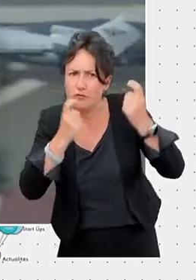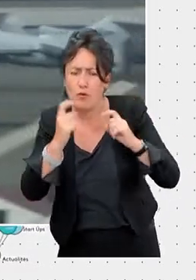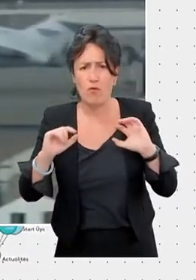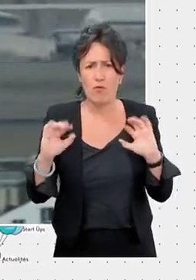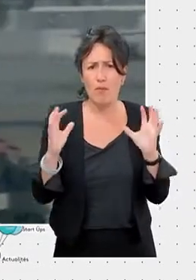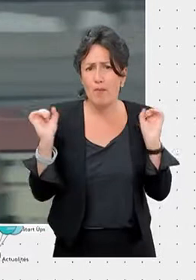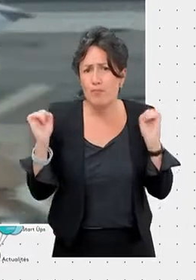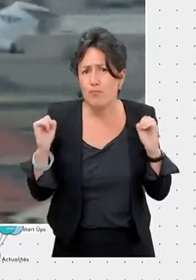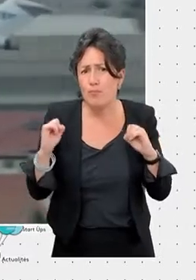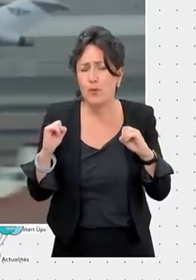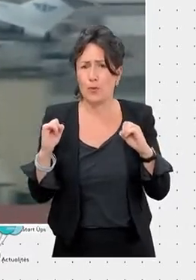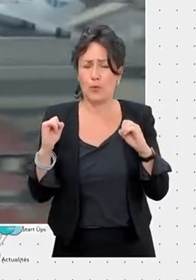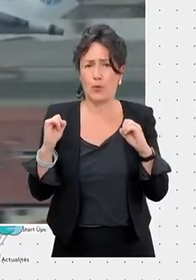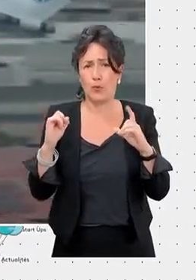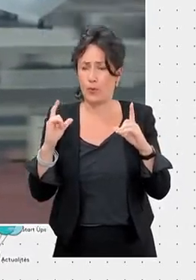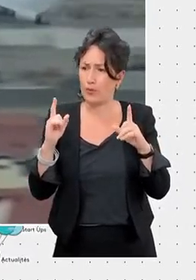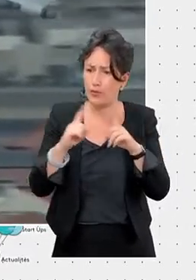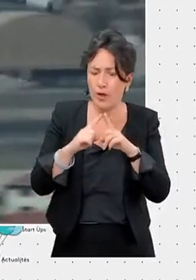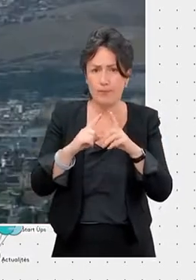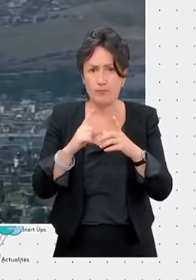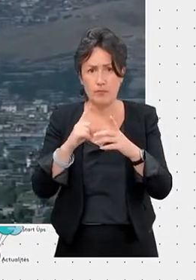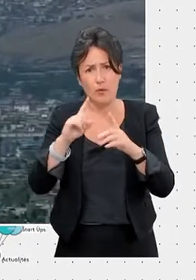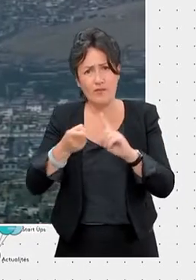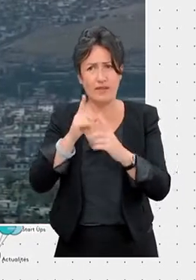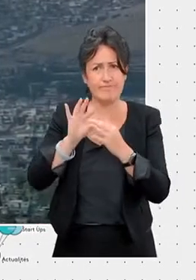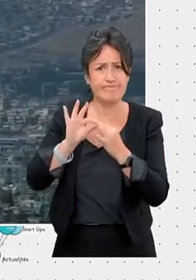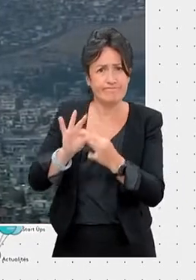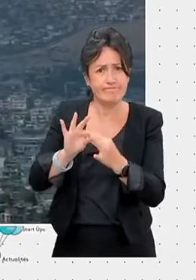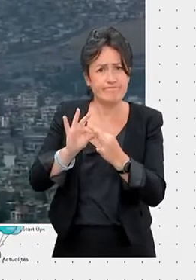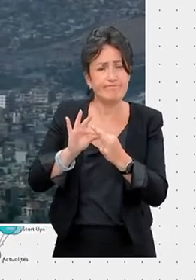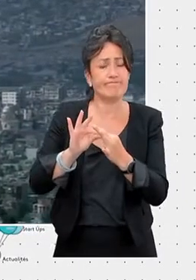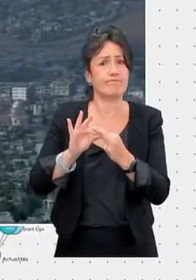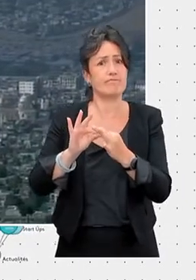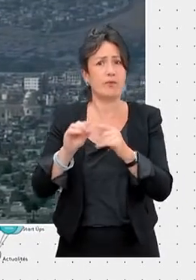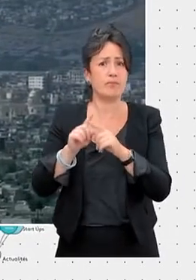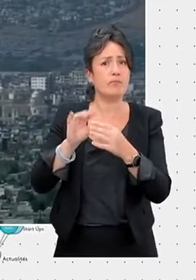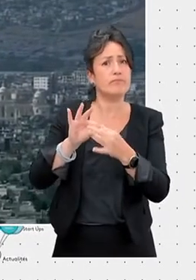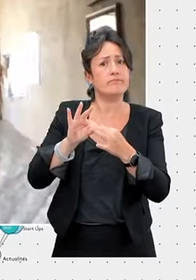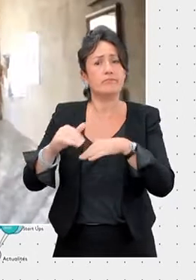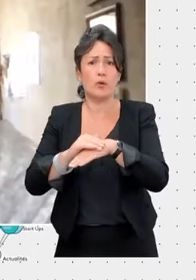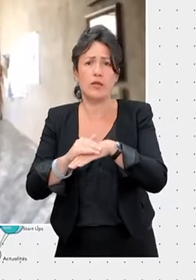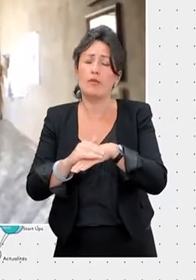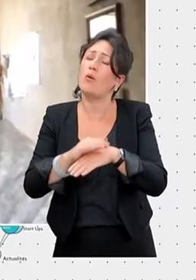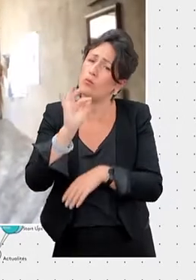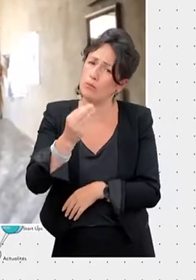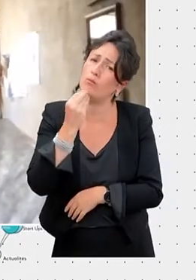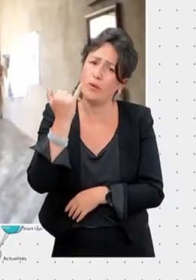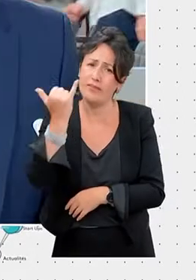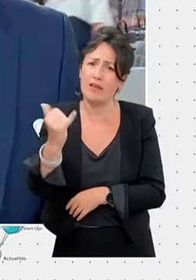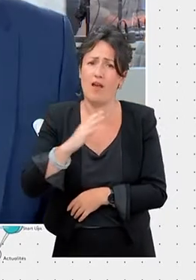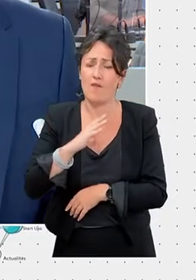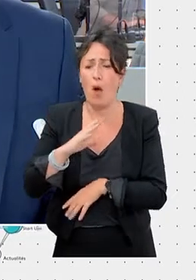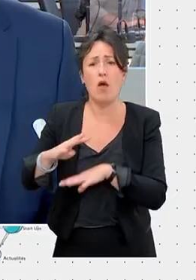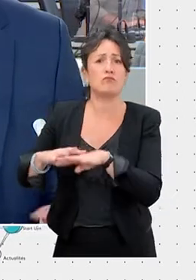rétablir notre réseau diplomatique dans ce pays. Et voilà, oui, c'est une très très bonne idée, bien sûr. Donc l'idée, ce serait de